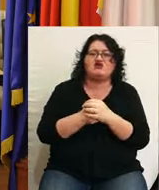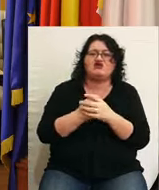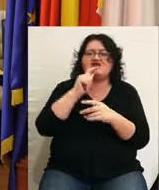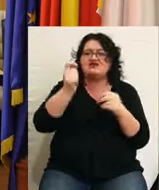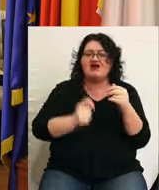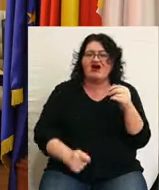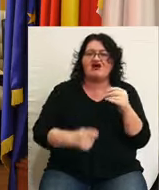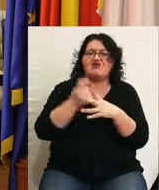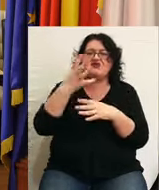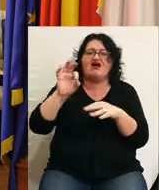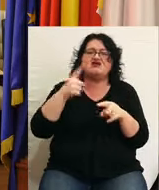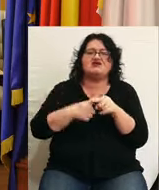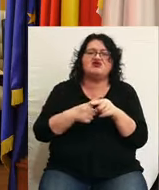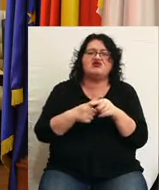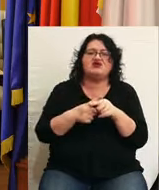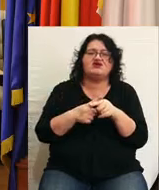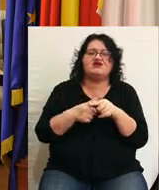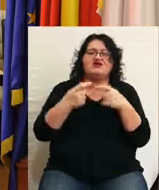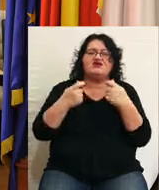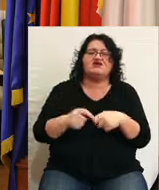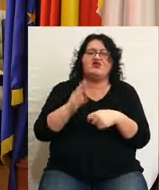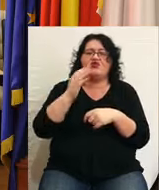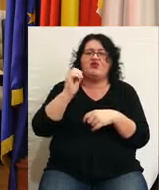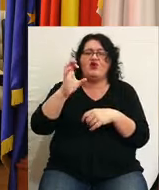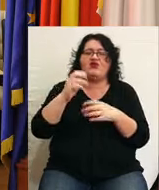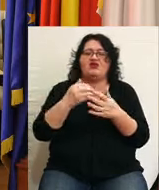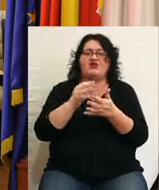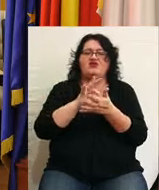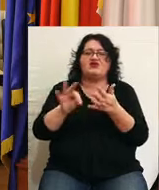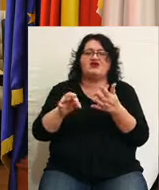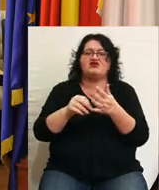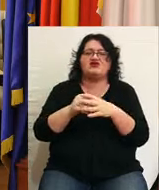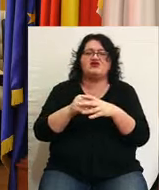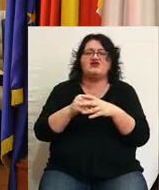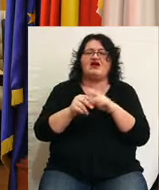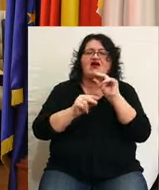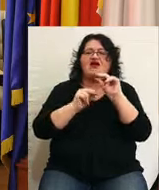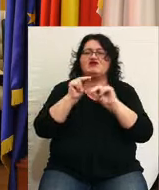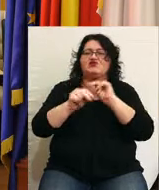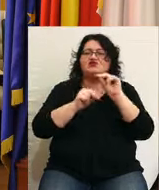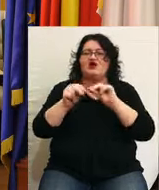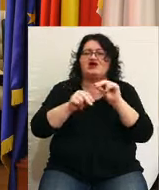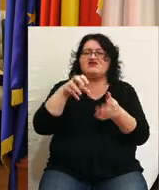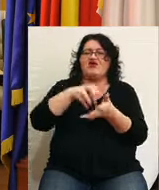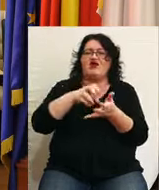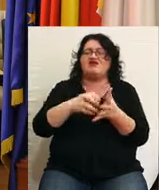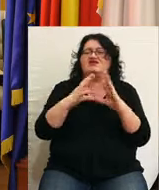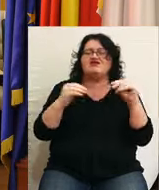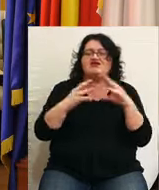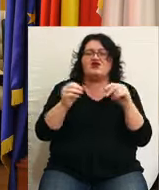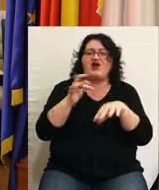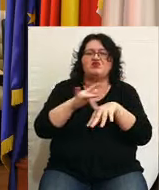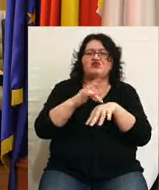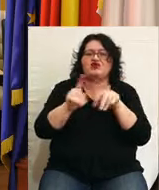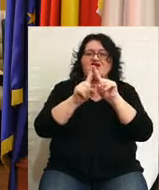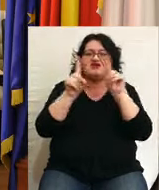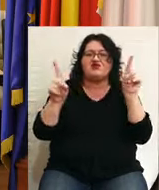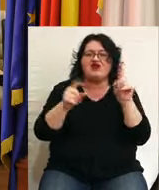țară, printre alții și domnul Boc, președintele Asociației Municipiilor din România. Am încercat azi